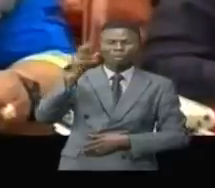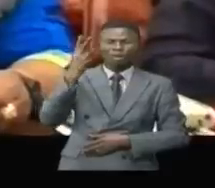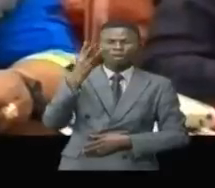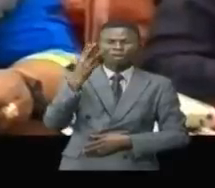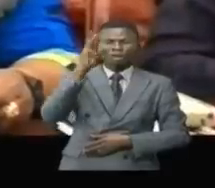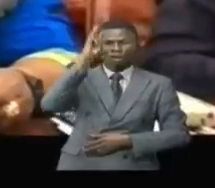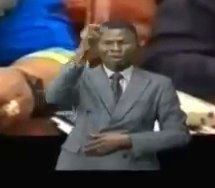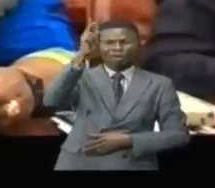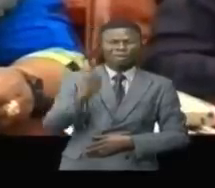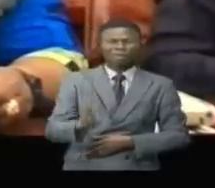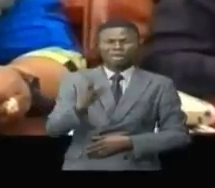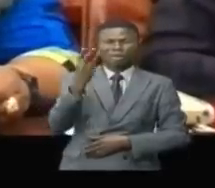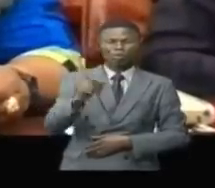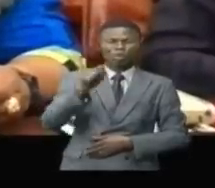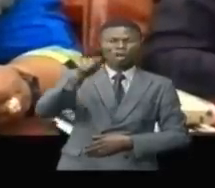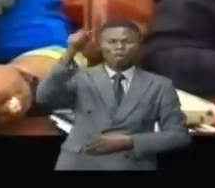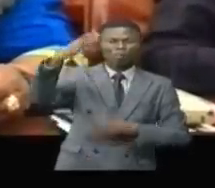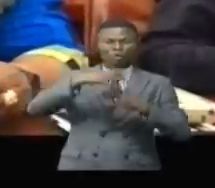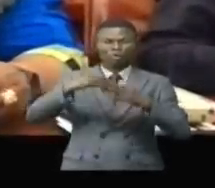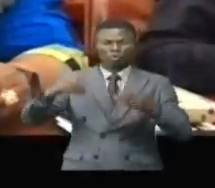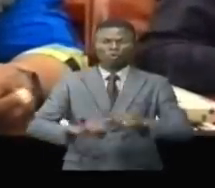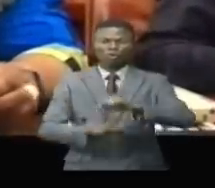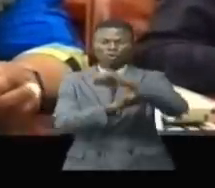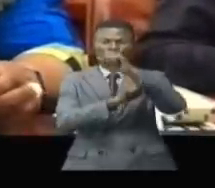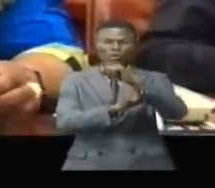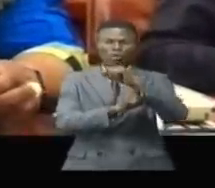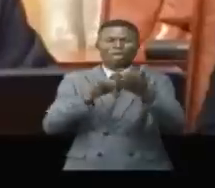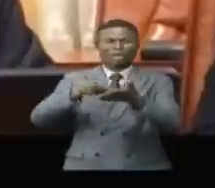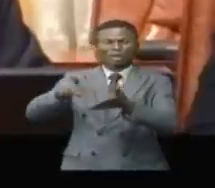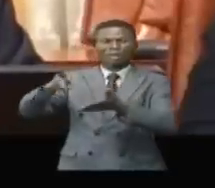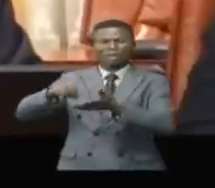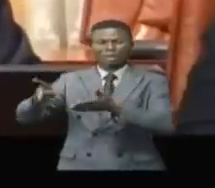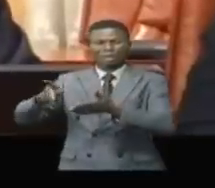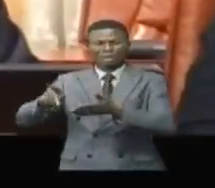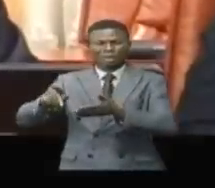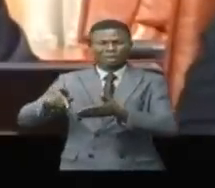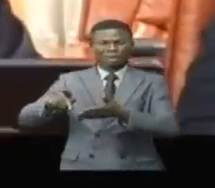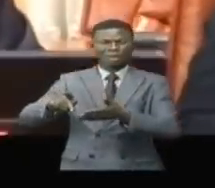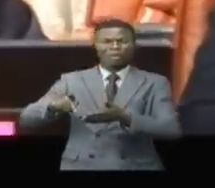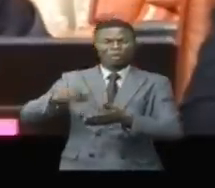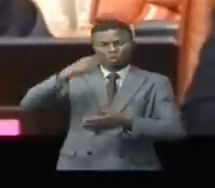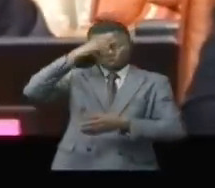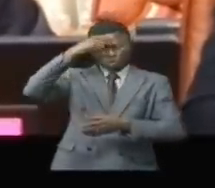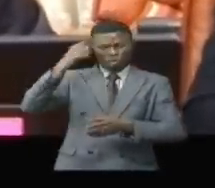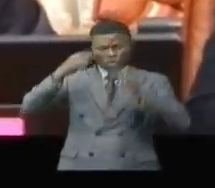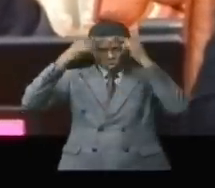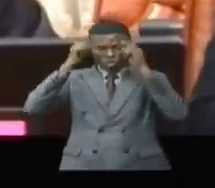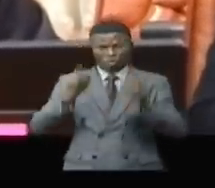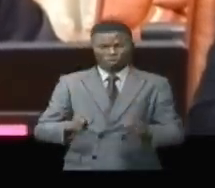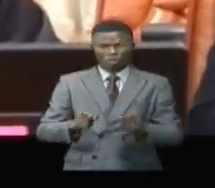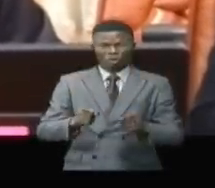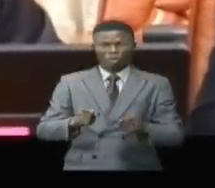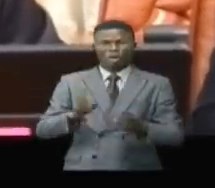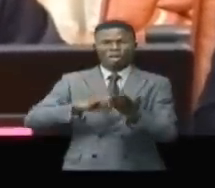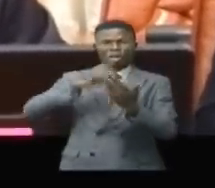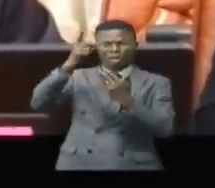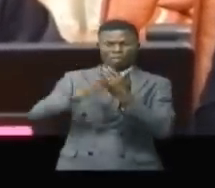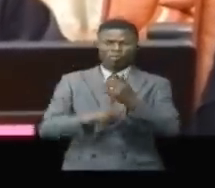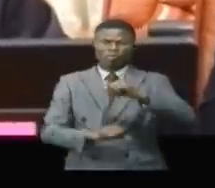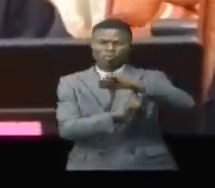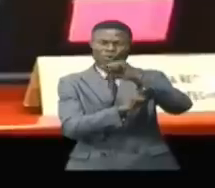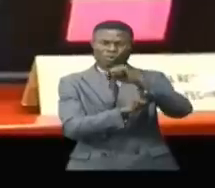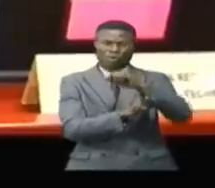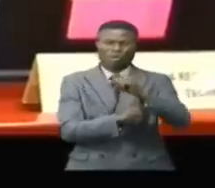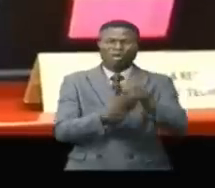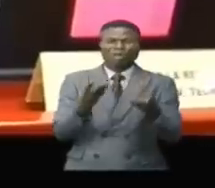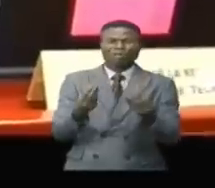dollars au titre d'appui à la balance de paiement à la faveur de la conclusion de la revue du programme appuyé par la